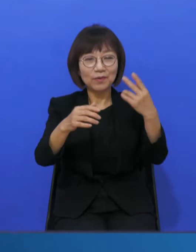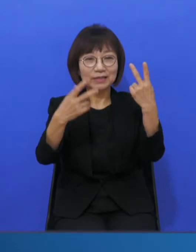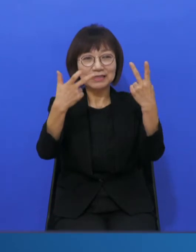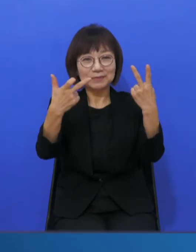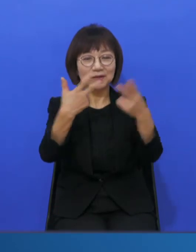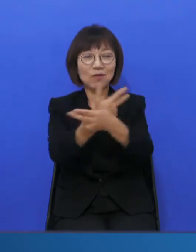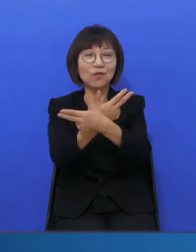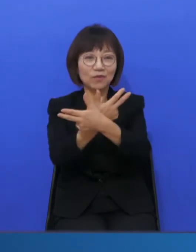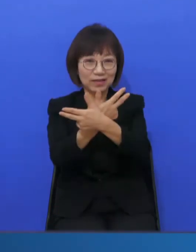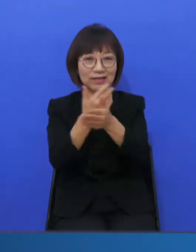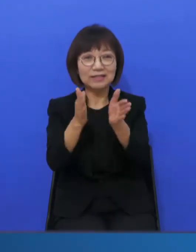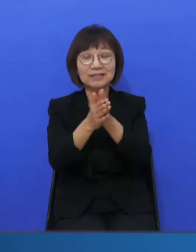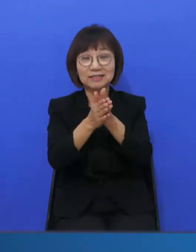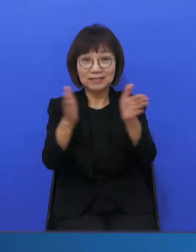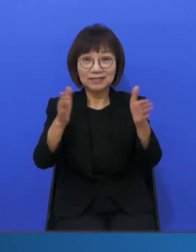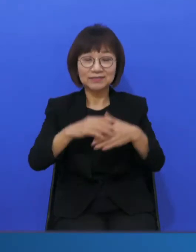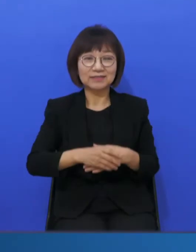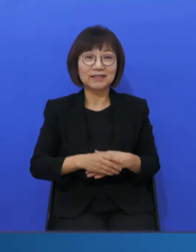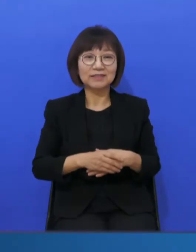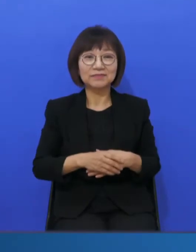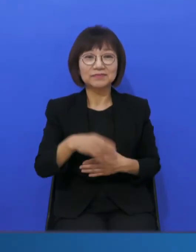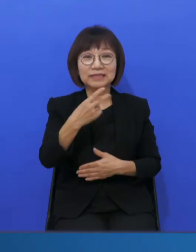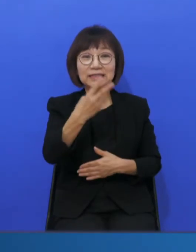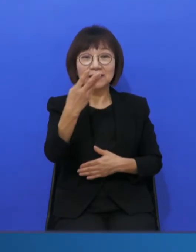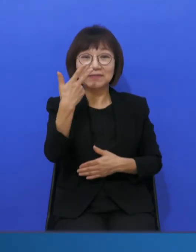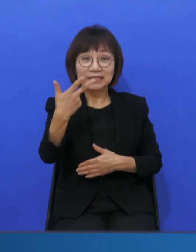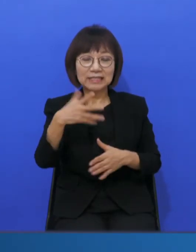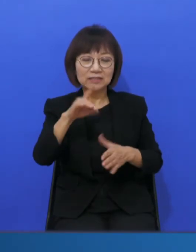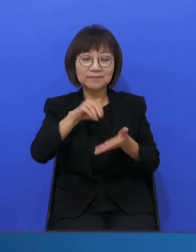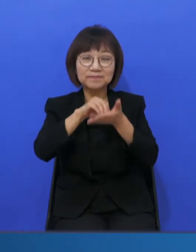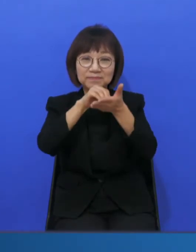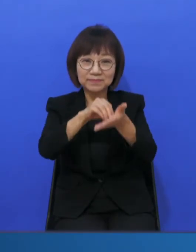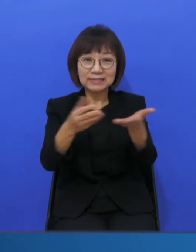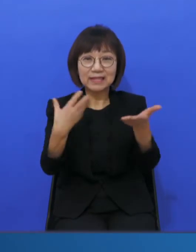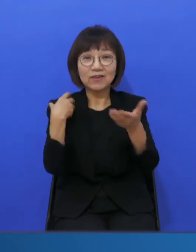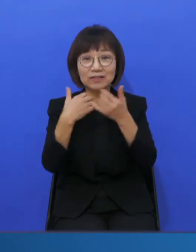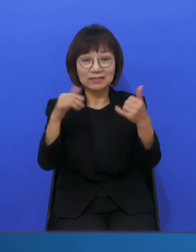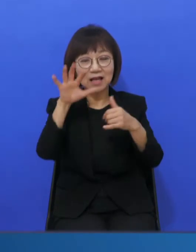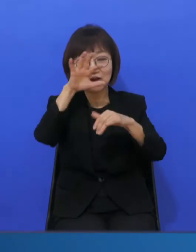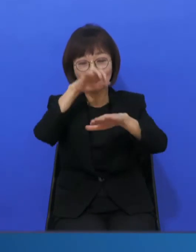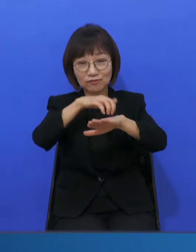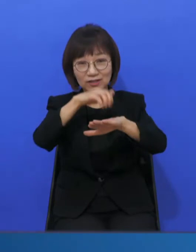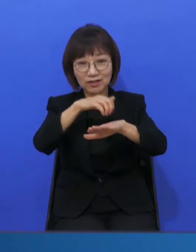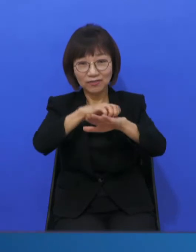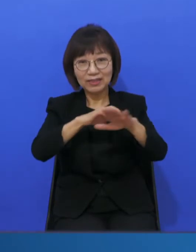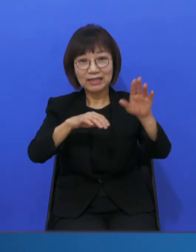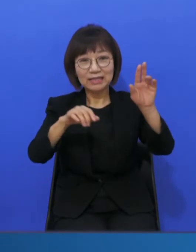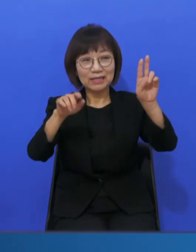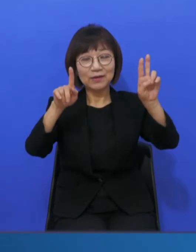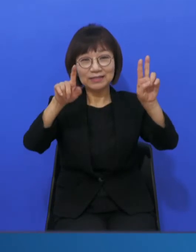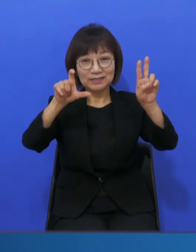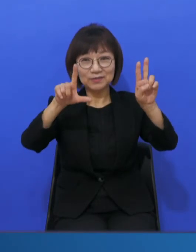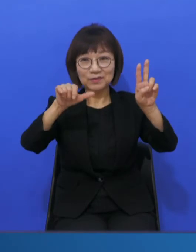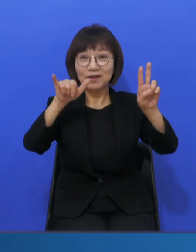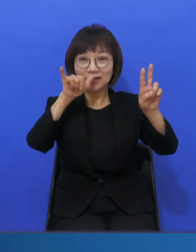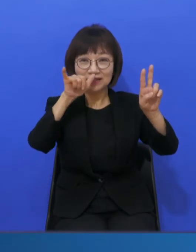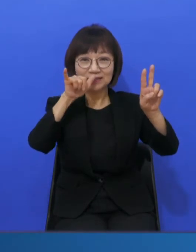진행됩니다. 올해 첫 237 세가족 현장 사역자 온라인 훈련이 오는 2월 15일